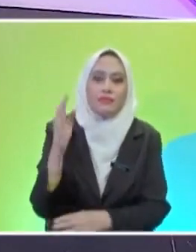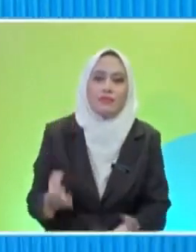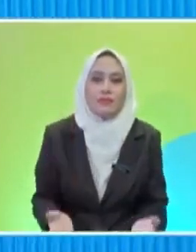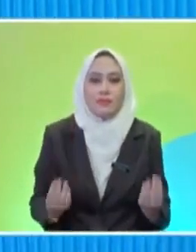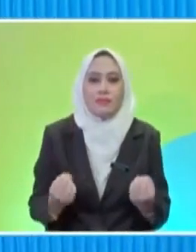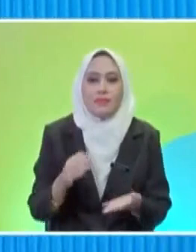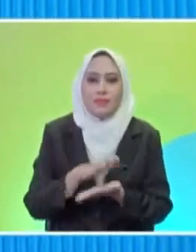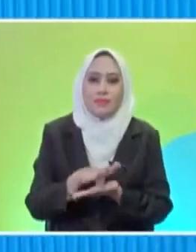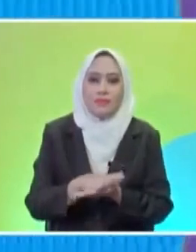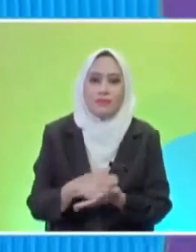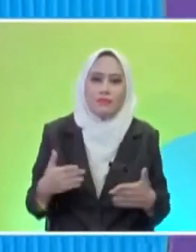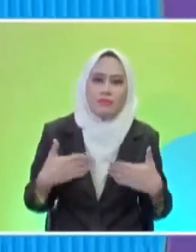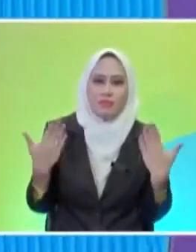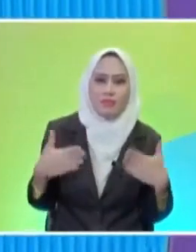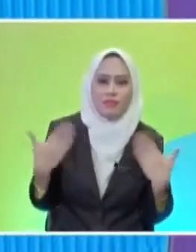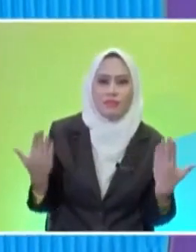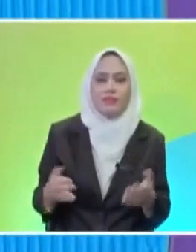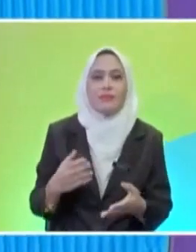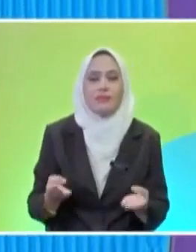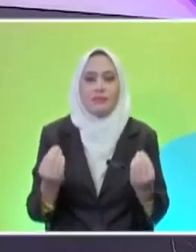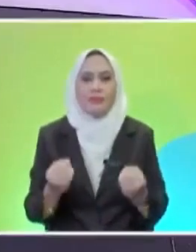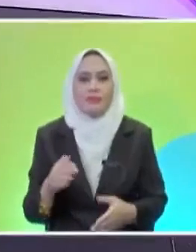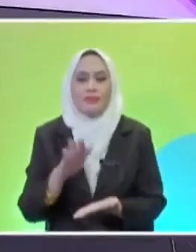balik daripada sekolah. Okey, balik sekolah kan?